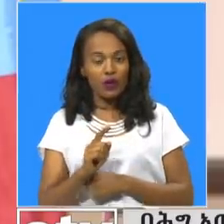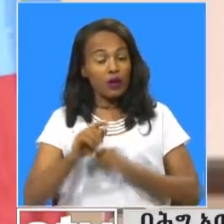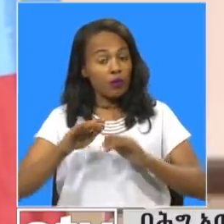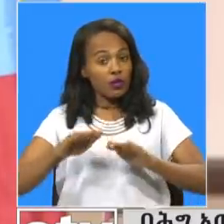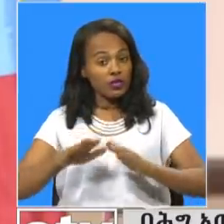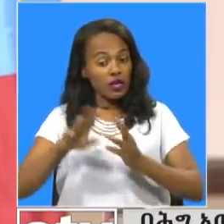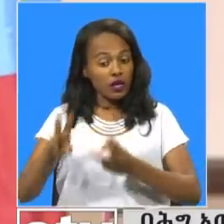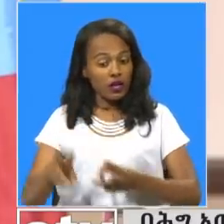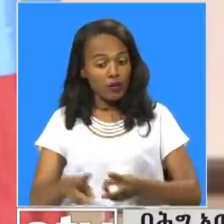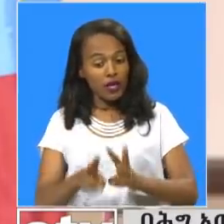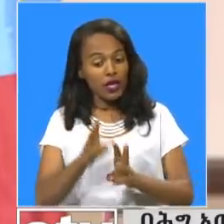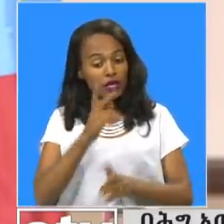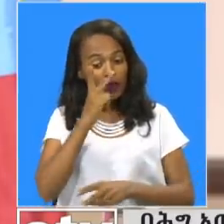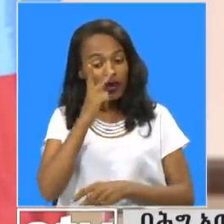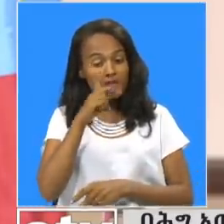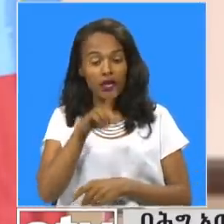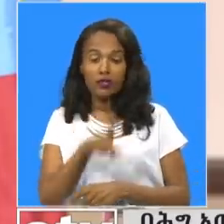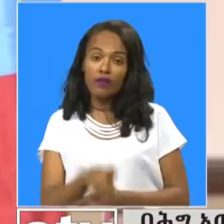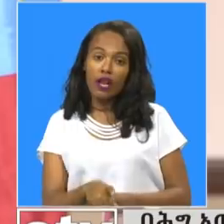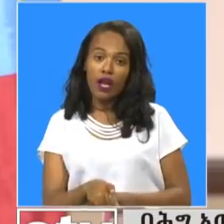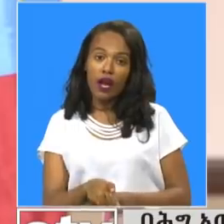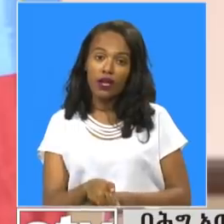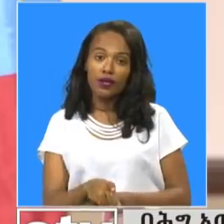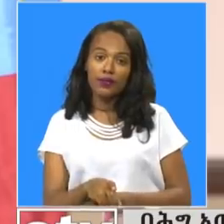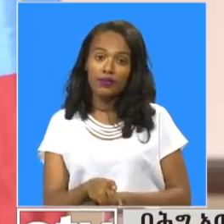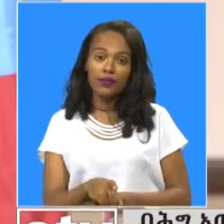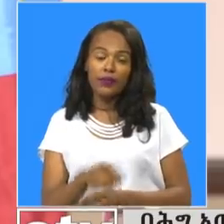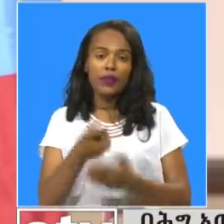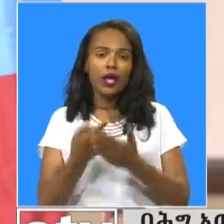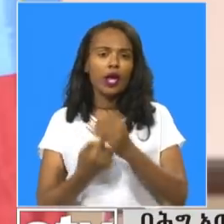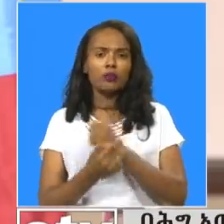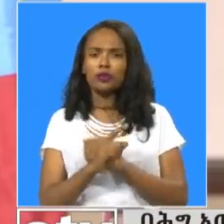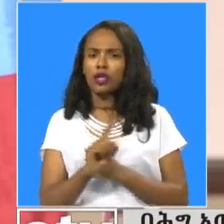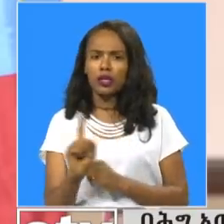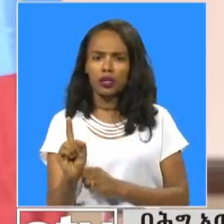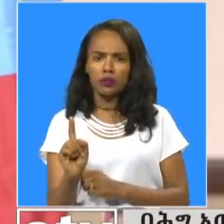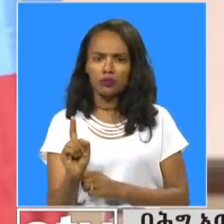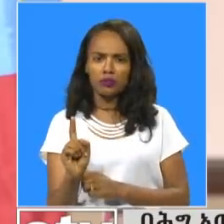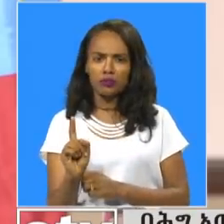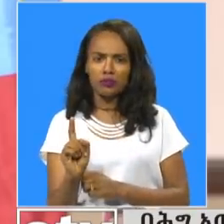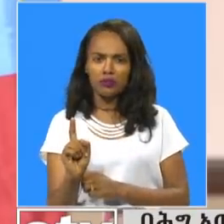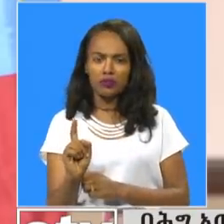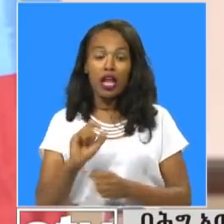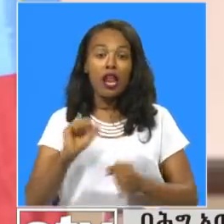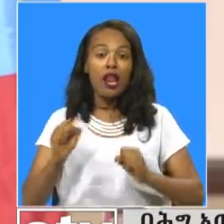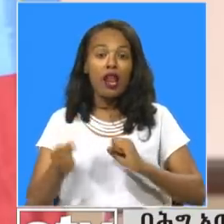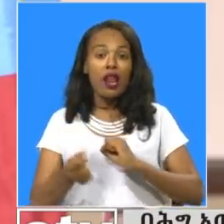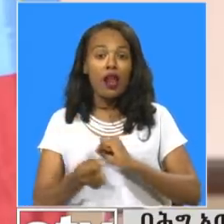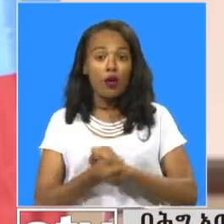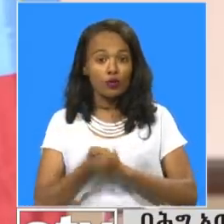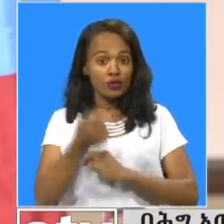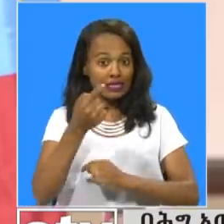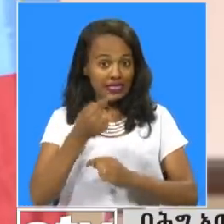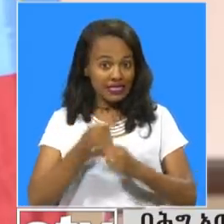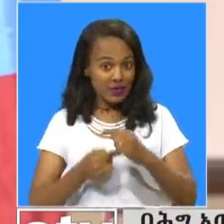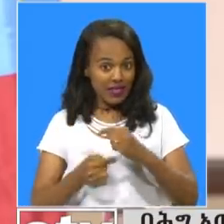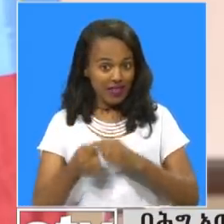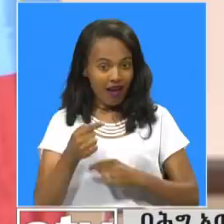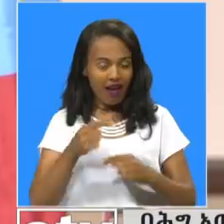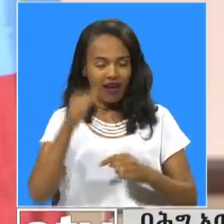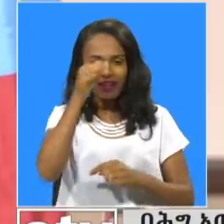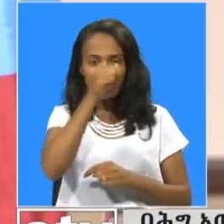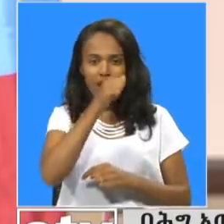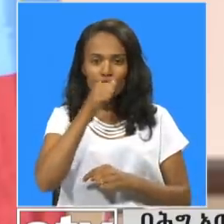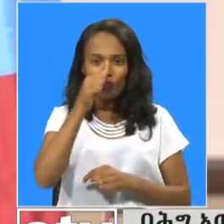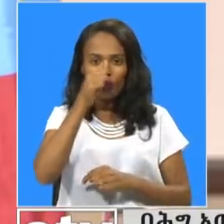በሰከነ መንገድ ማየት ያስፈልጋል። ይሄ ብቻ አይደለም። ለውጥ ሲመጣ